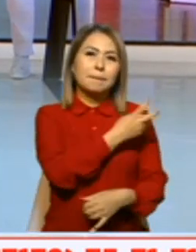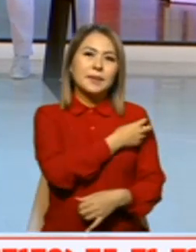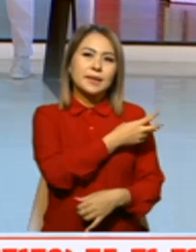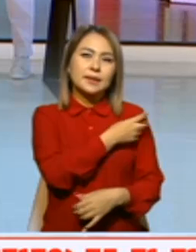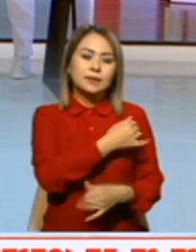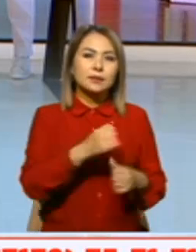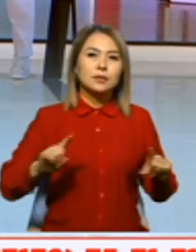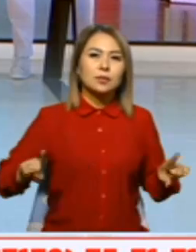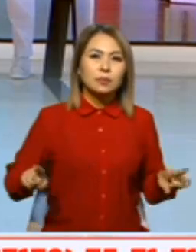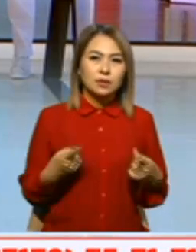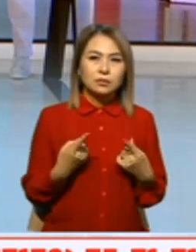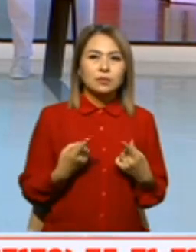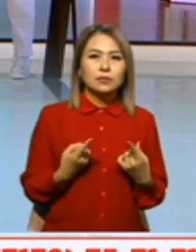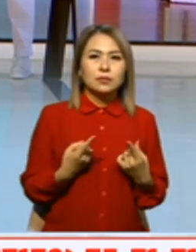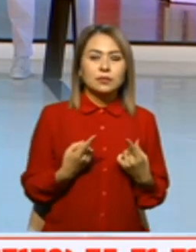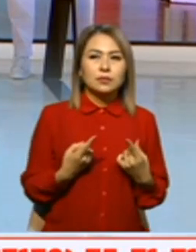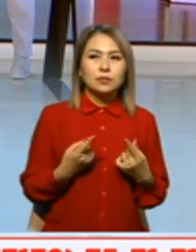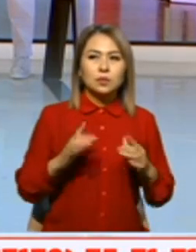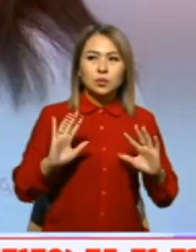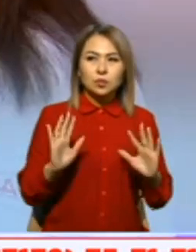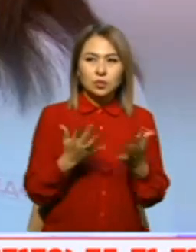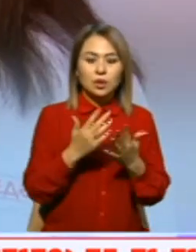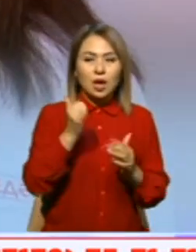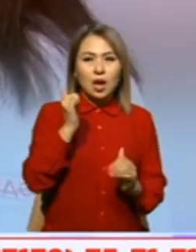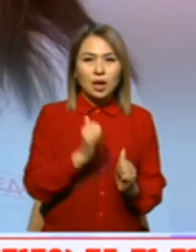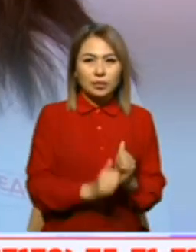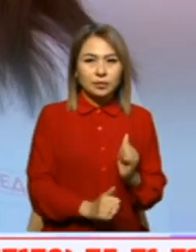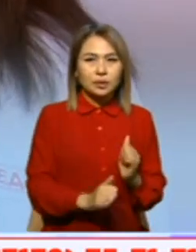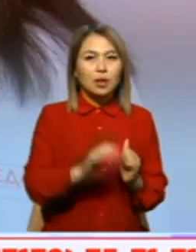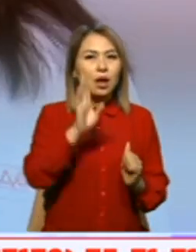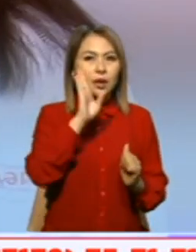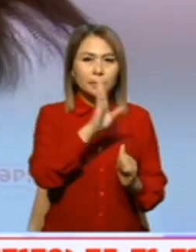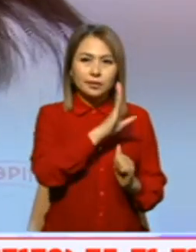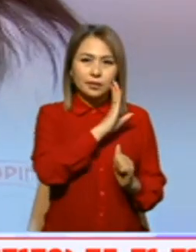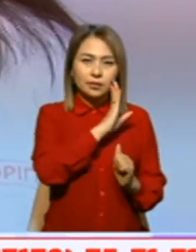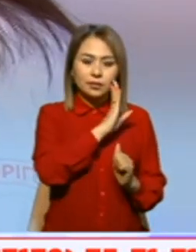осындай дамыған кезіндегі жағдайда әрбір ана